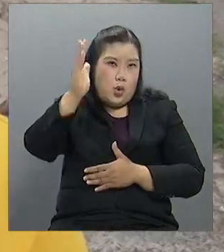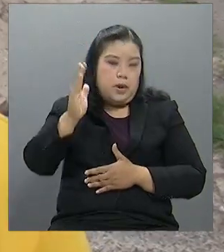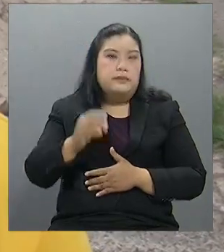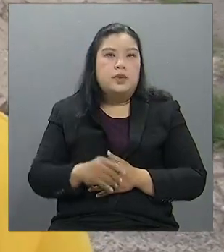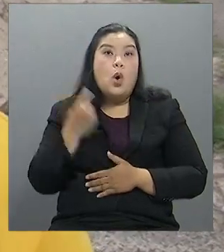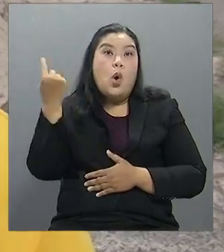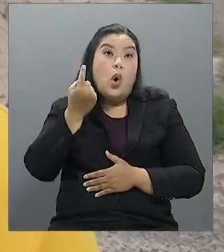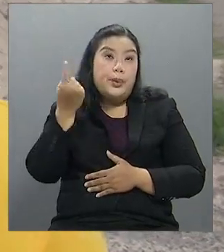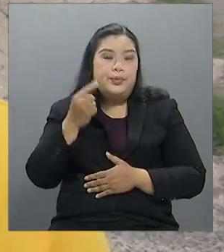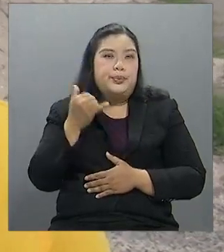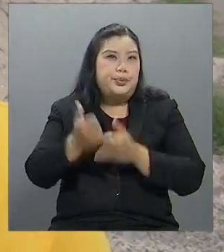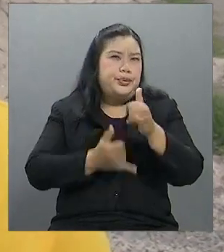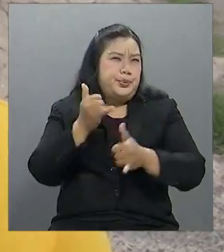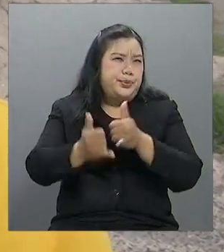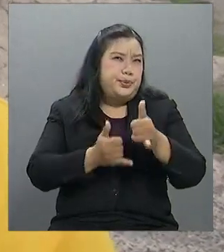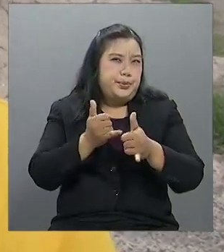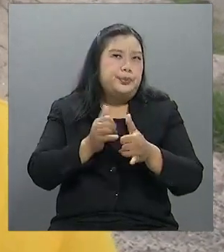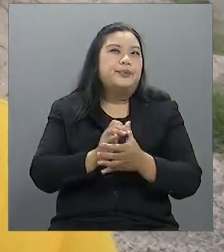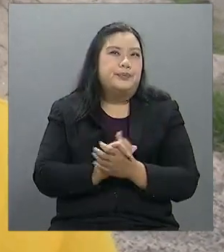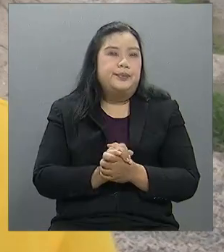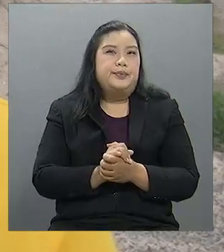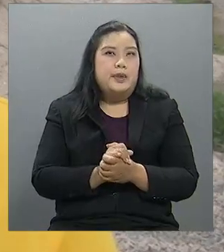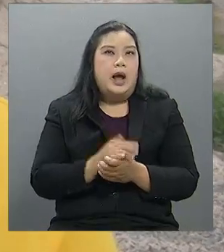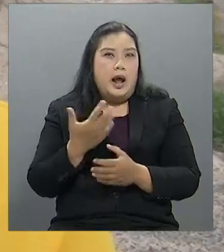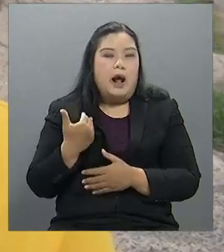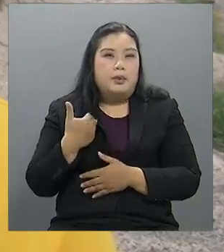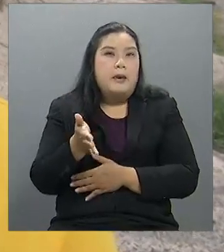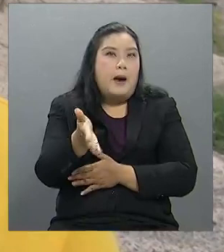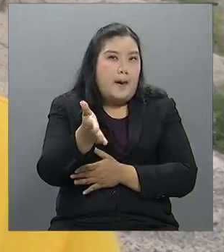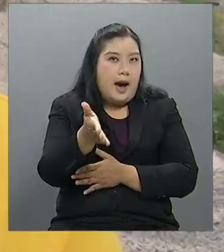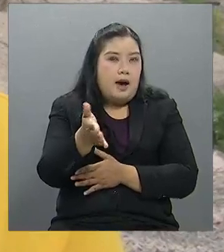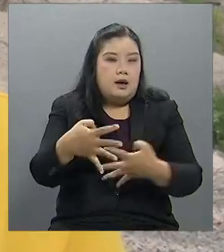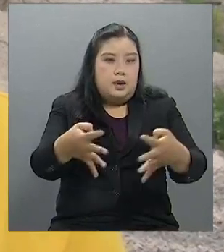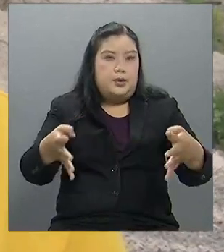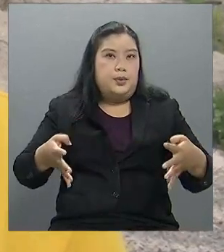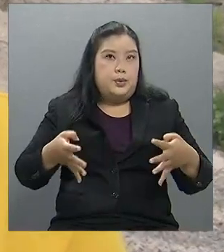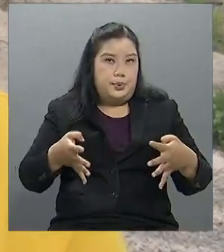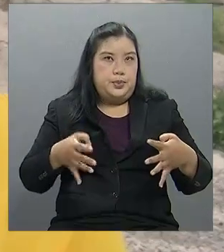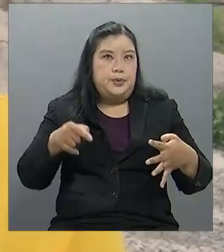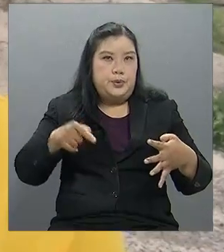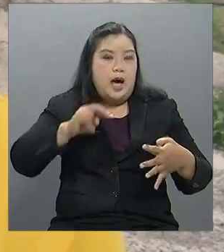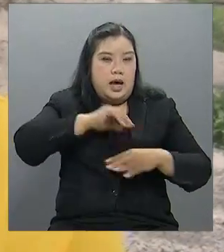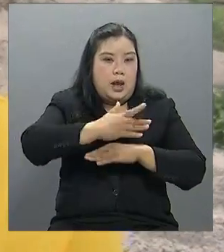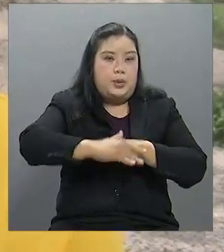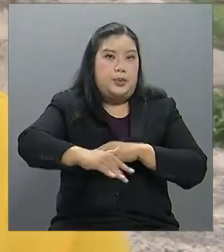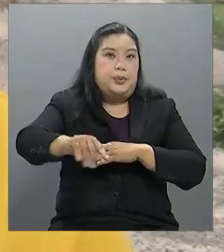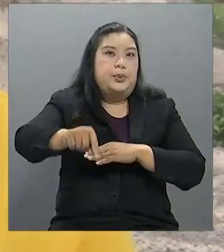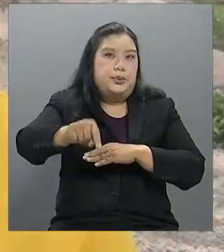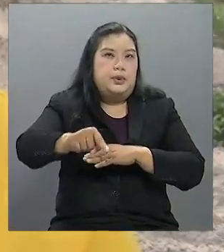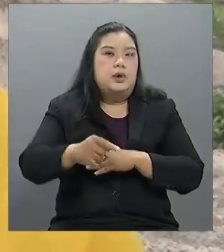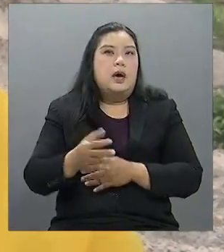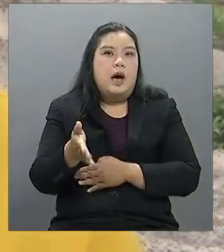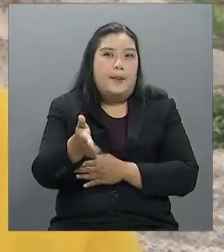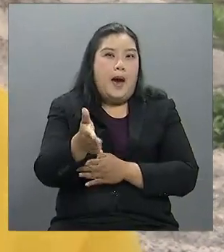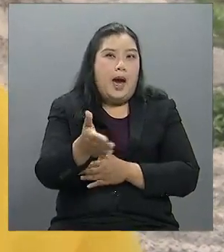เราจะส่งเสริมให้มีการเพาะพันธุ์ปลาหรือเลี้ยงกระชังบริเวณในหลังเขื่อนนะครับเพื่อที่จะสร้างคุณค่าในการสร้าง